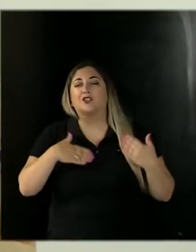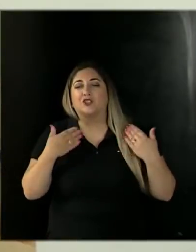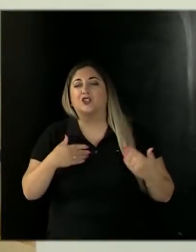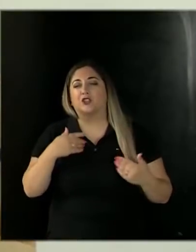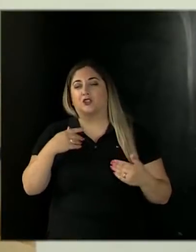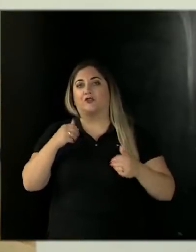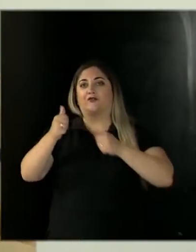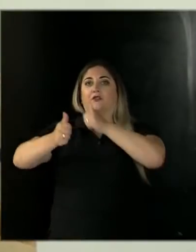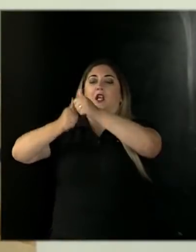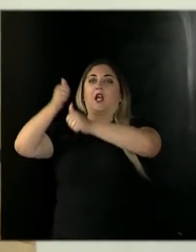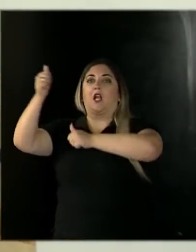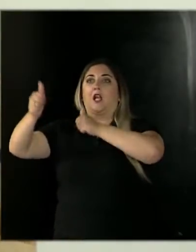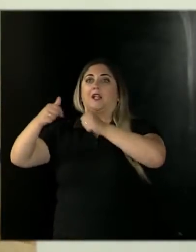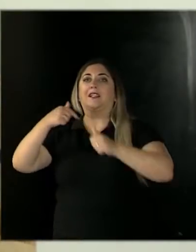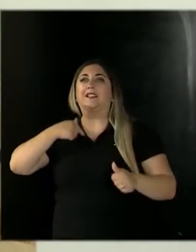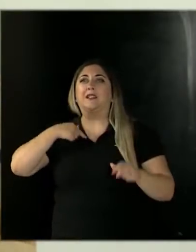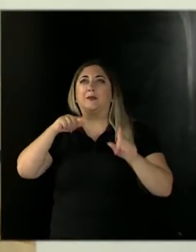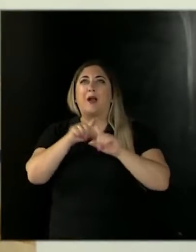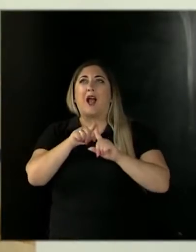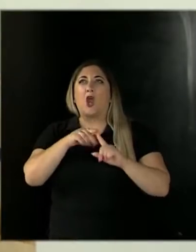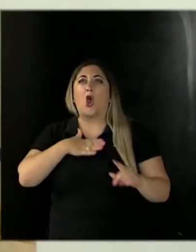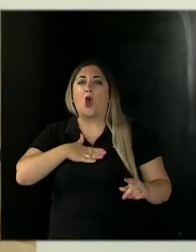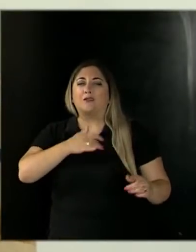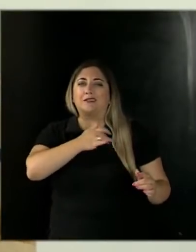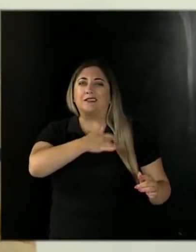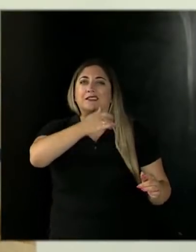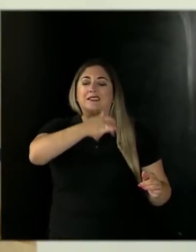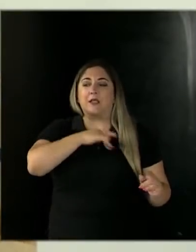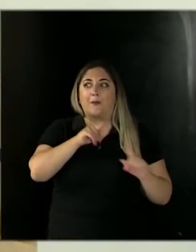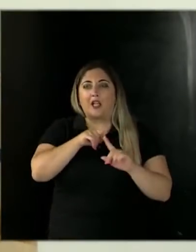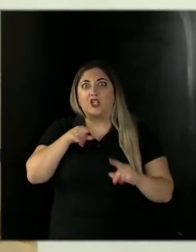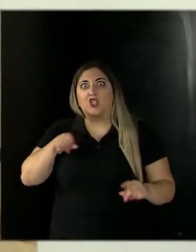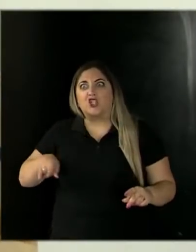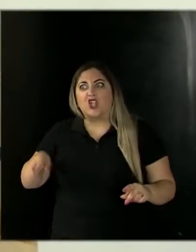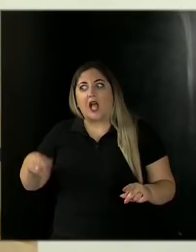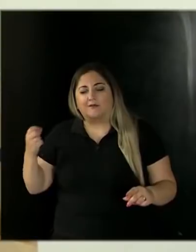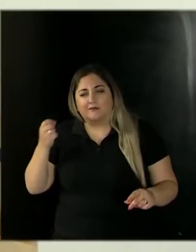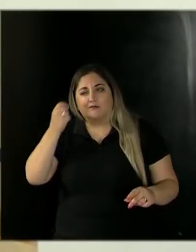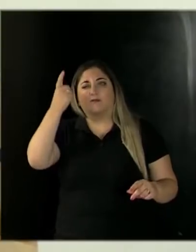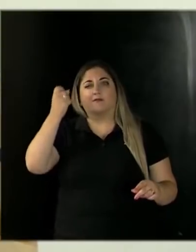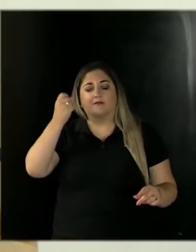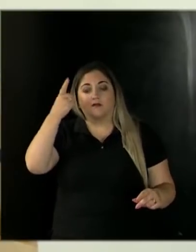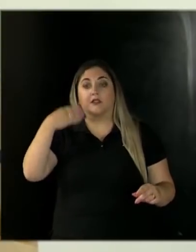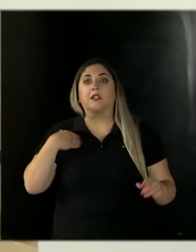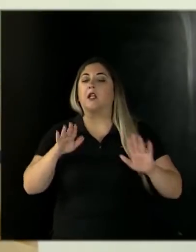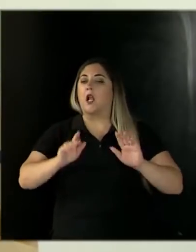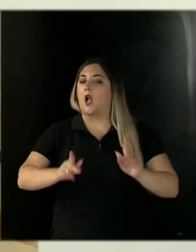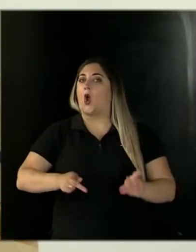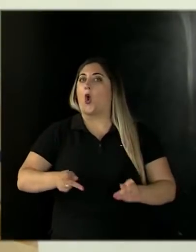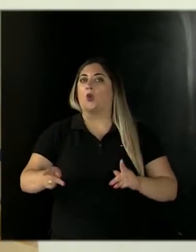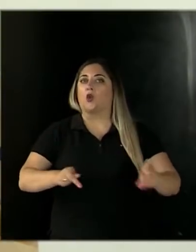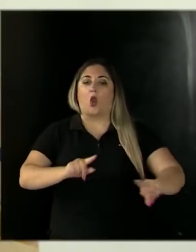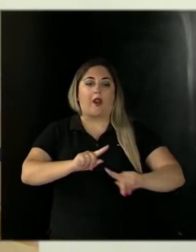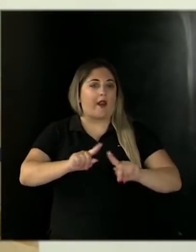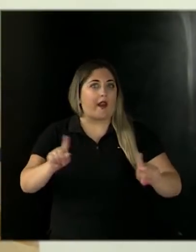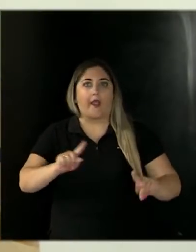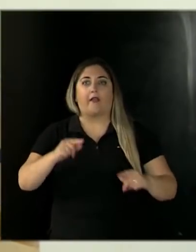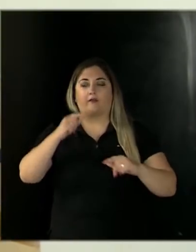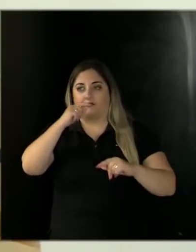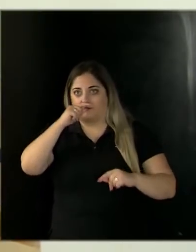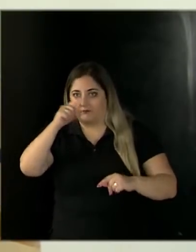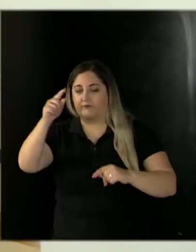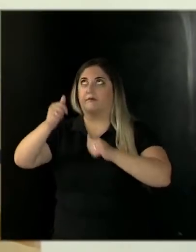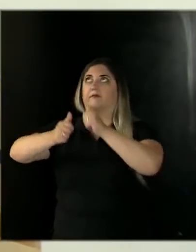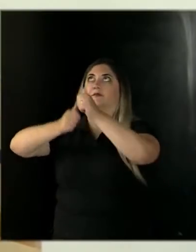f'ġismi, messaġġiera tax-xitan biex toqgħod tniġġisni ħalli ma nintefaħx. Fuq hekk